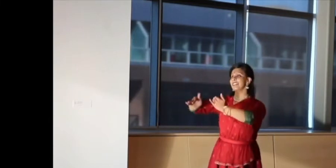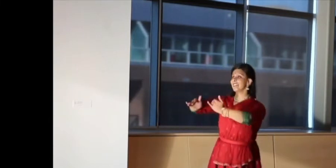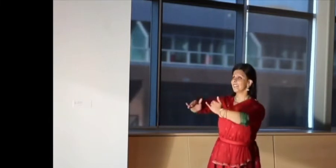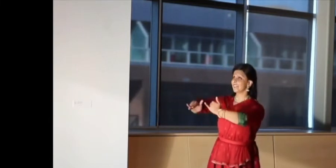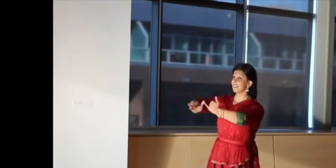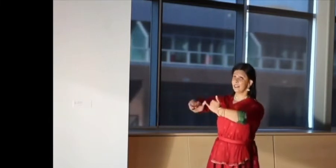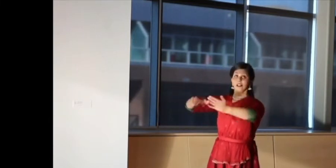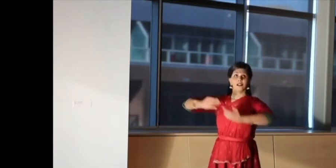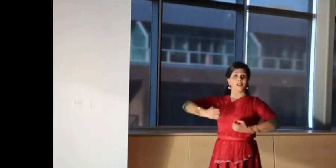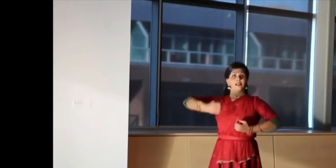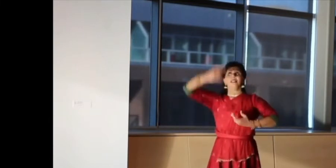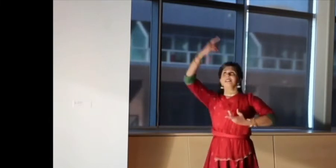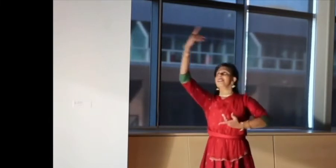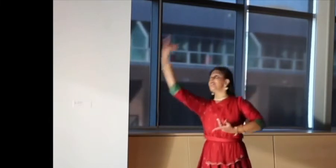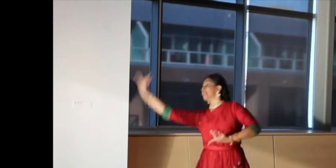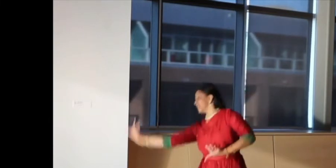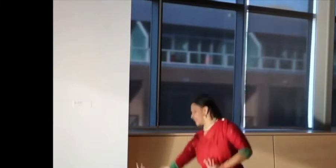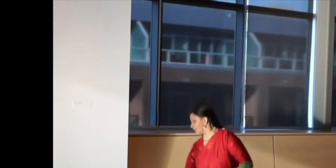गानान्तरात्मने